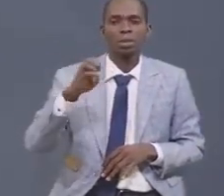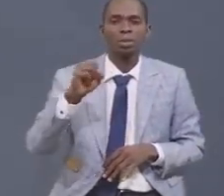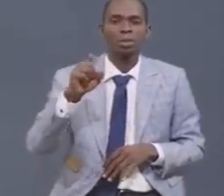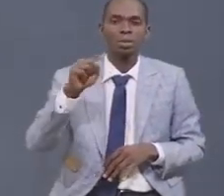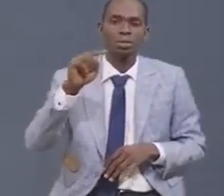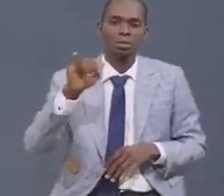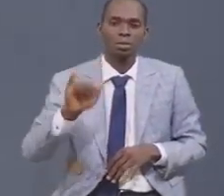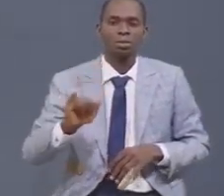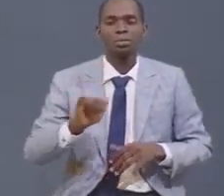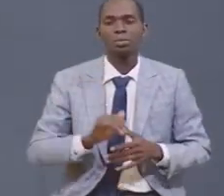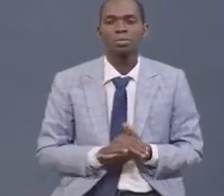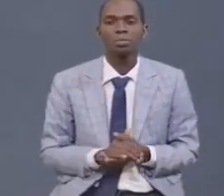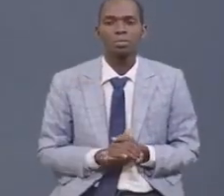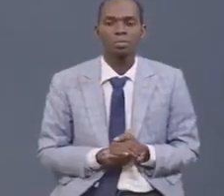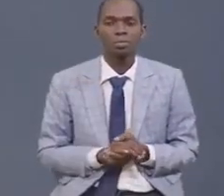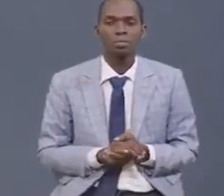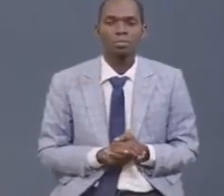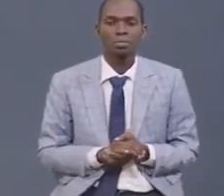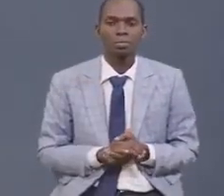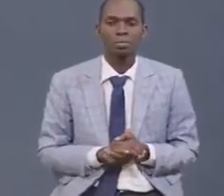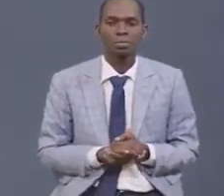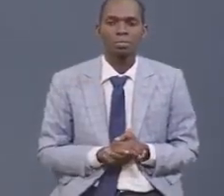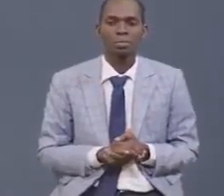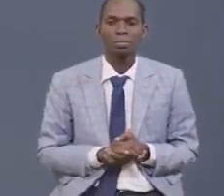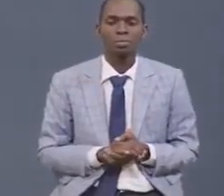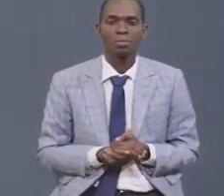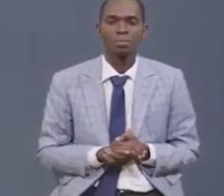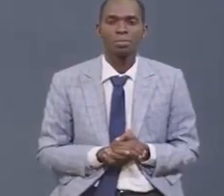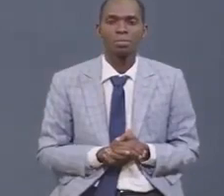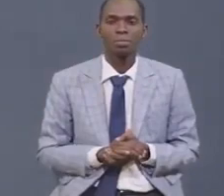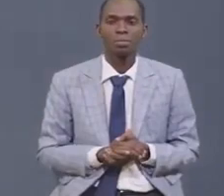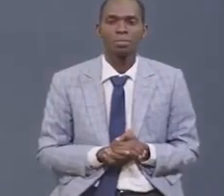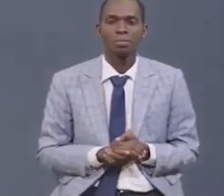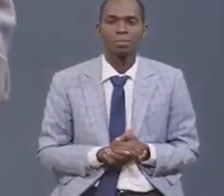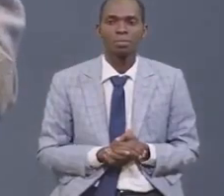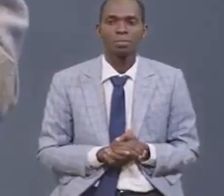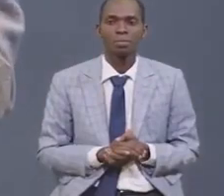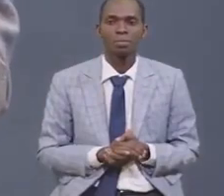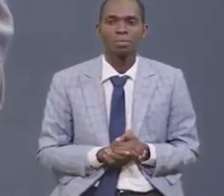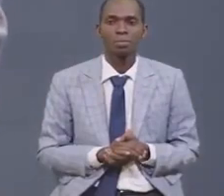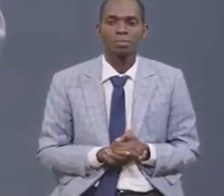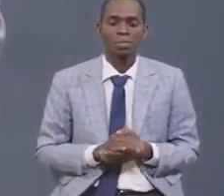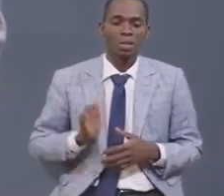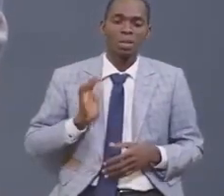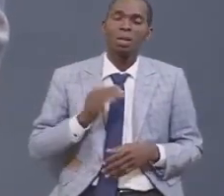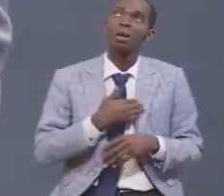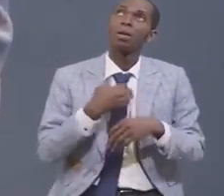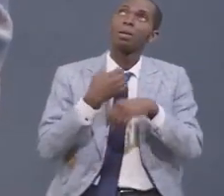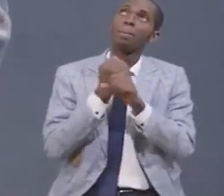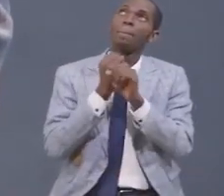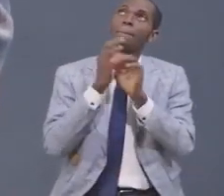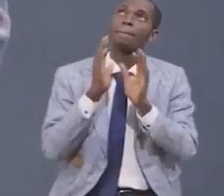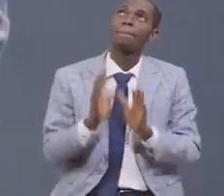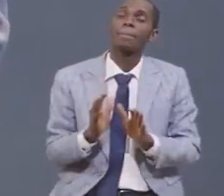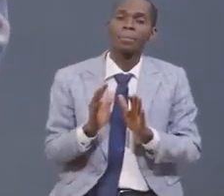ఔన్నత్య గాంభీర్యతకు సంబంధించి అత్యావశ్యకమైన అత్యున్నతమైన కార్యాలు.